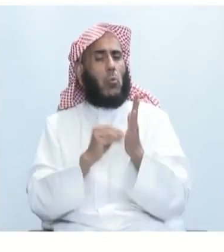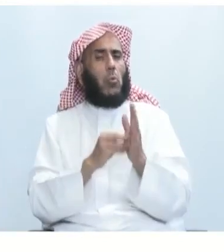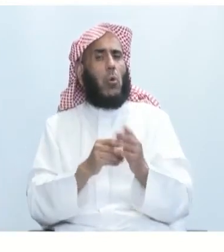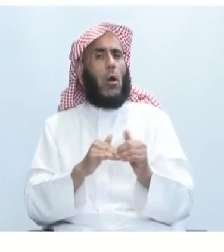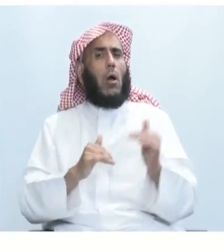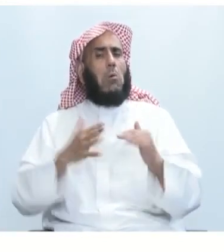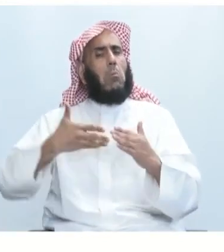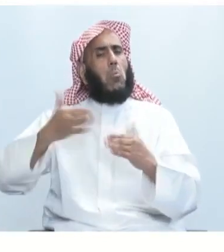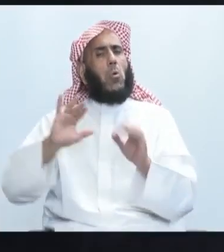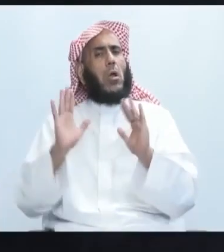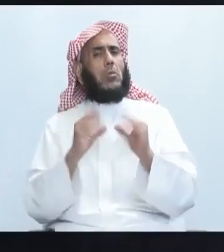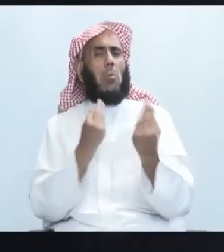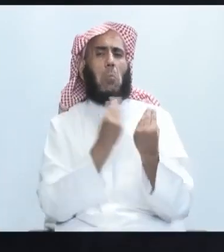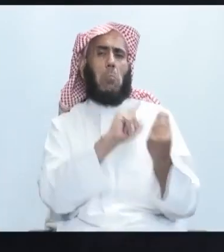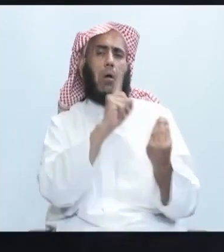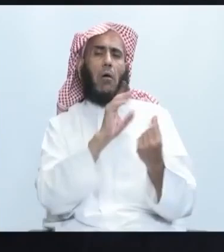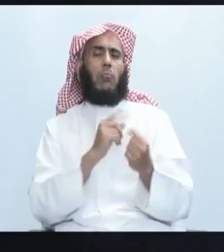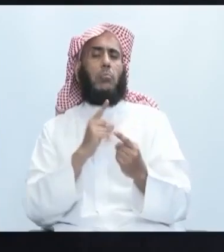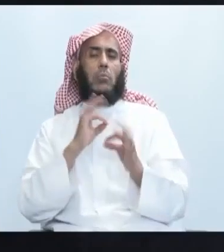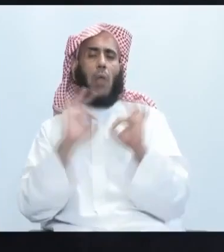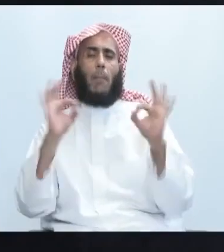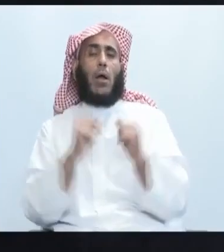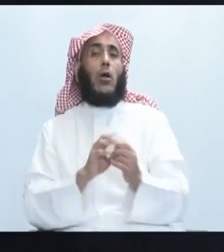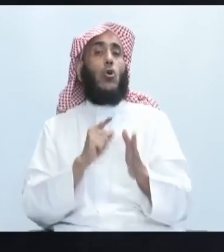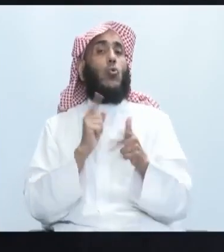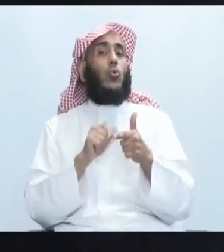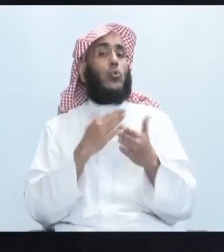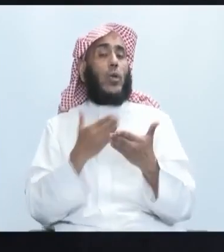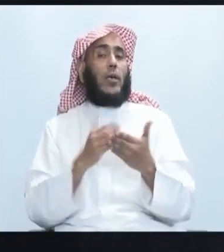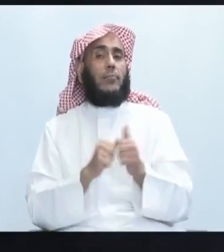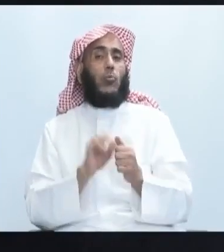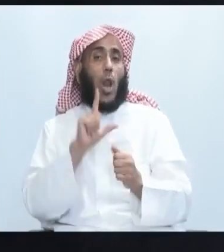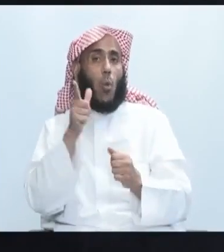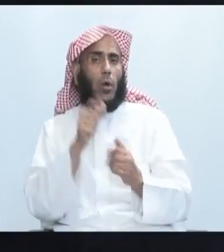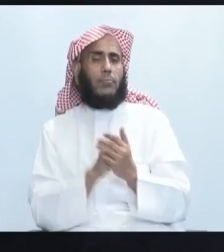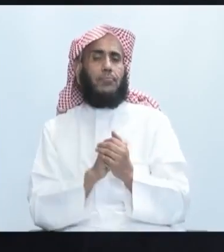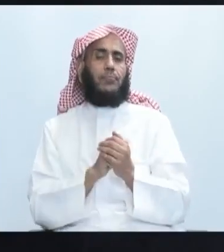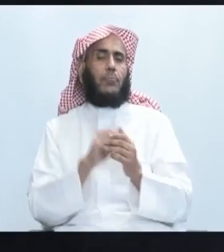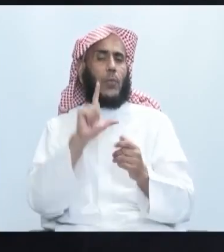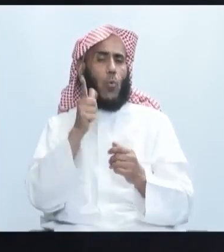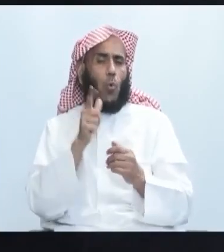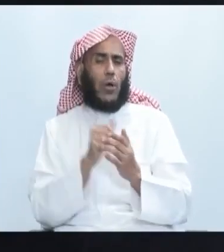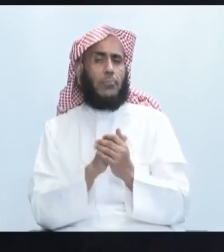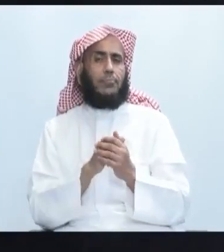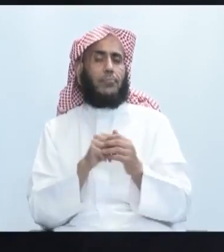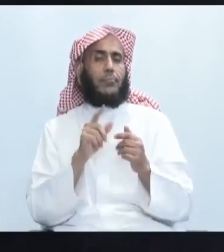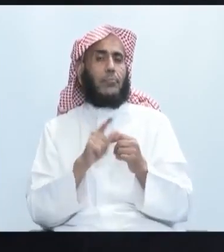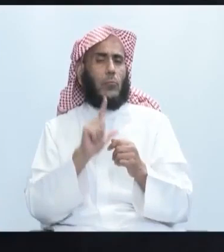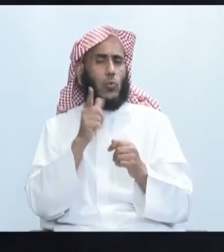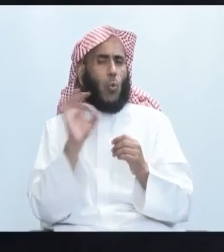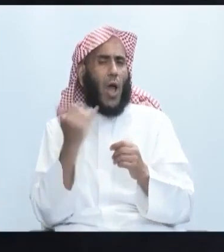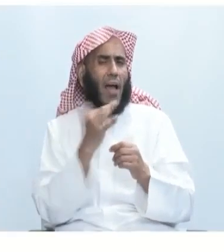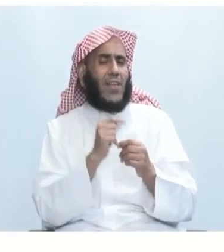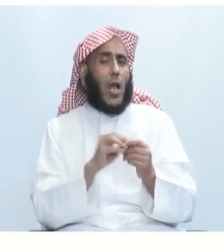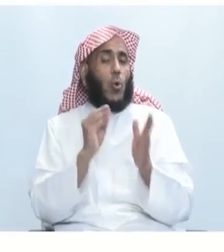تامه ينظر ال الامر بحياديه تامه العنصر الاخر هنا مكتوب اللغه اللغه وايضا اللغه فيها